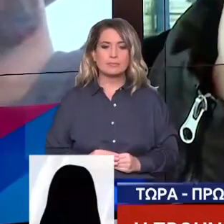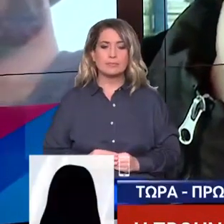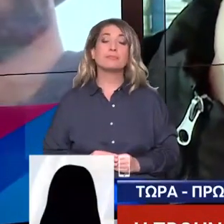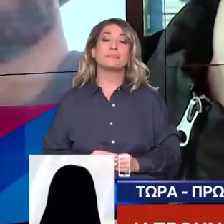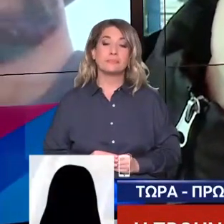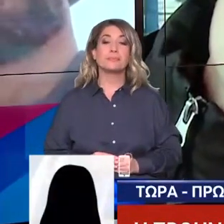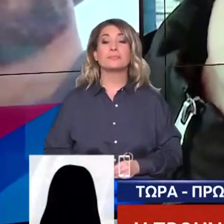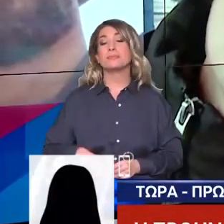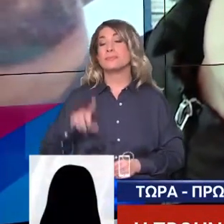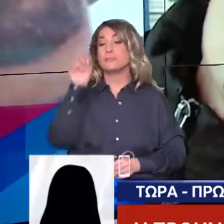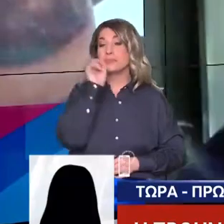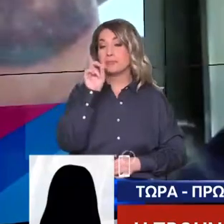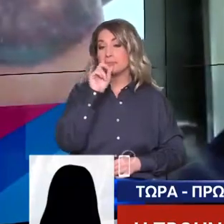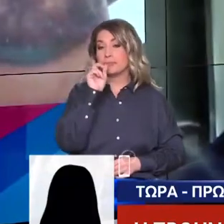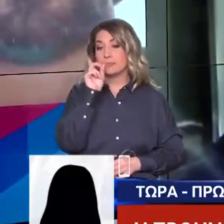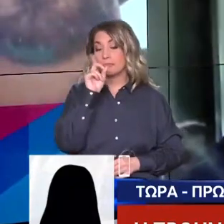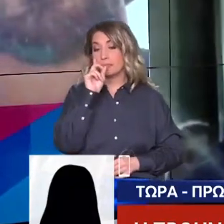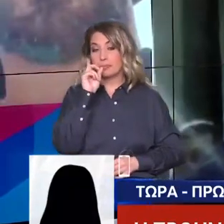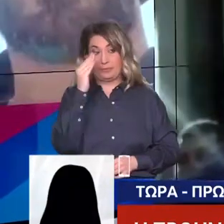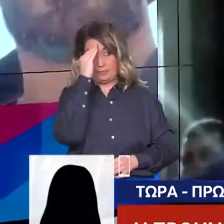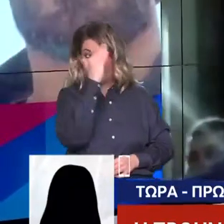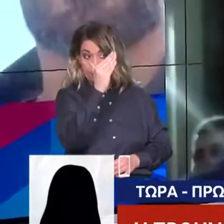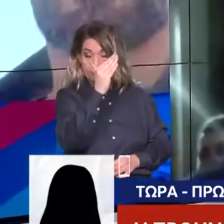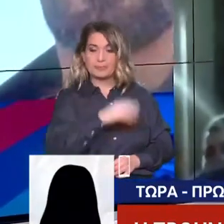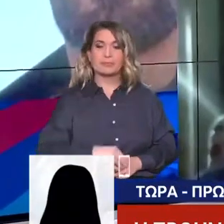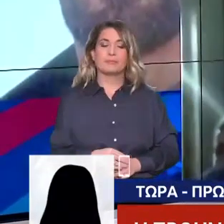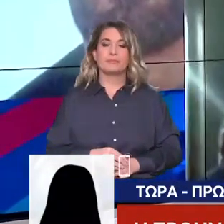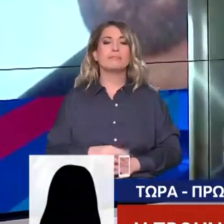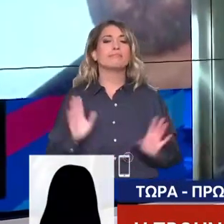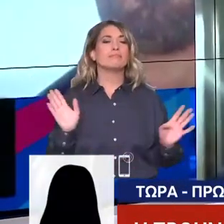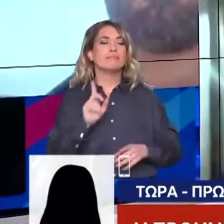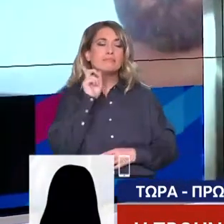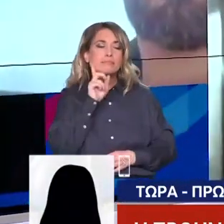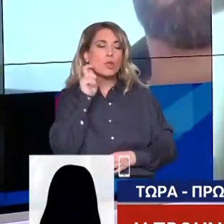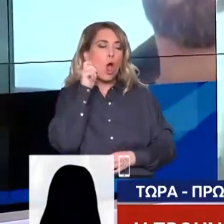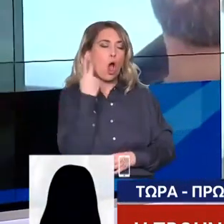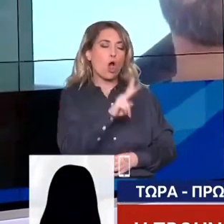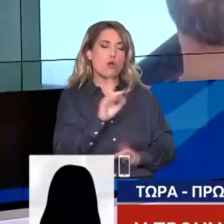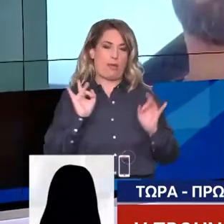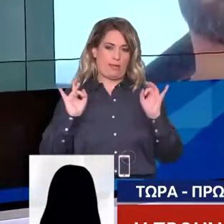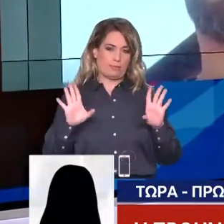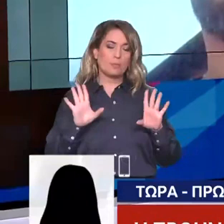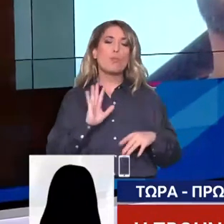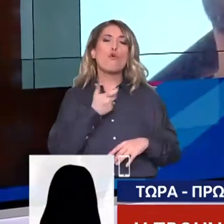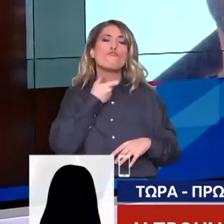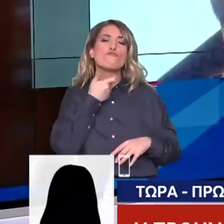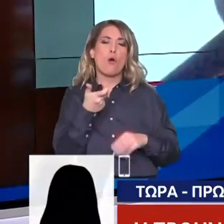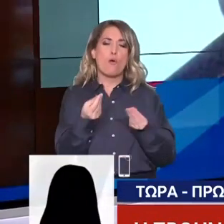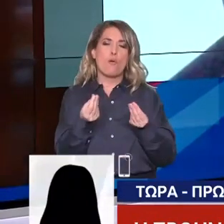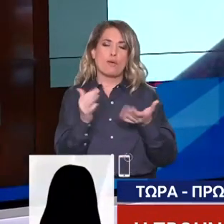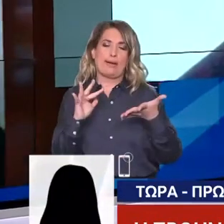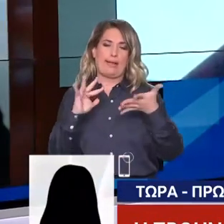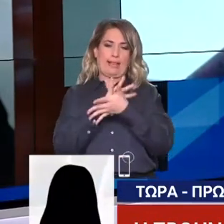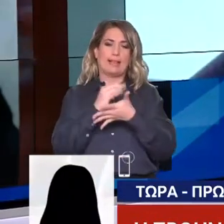που θα μας μιλήσει, χωρίς να πούμε ούτε το όνομά της, έχοντας αλλοιώσει και τη φωνή της, είναι